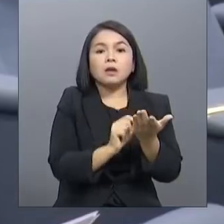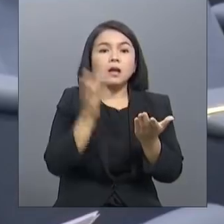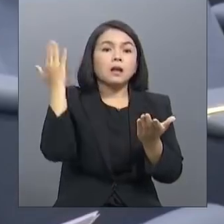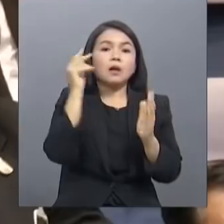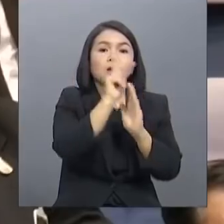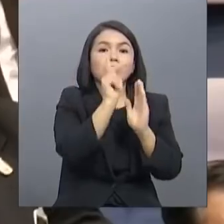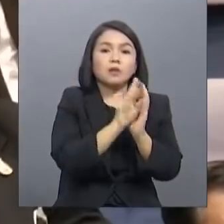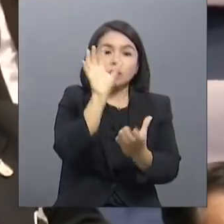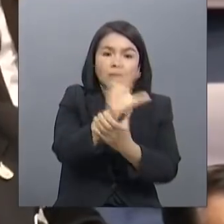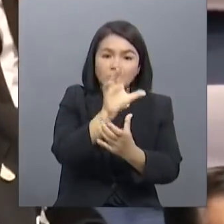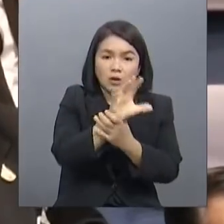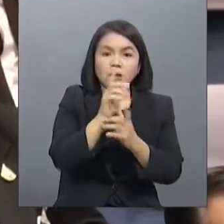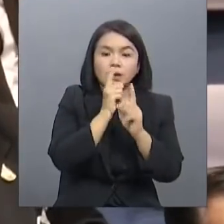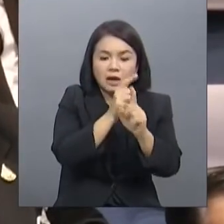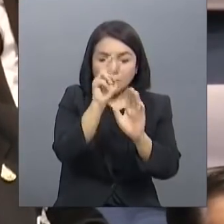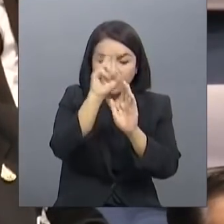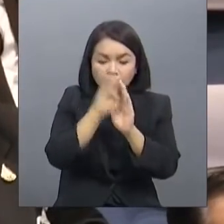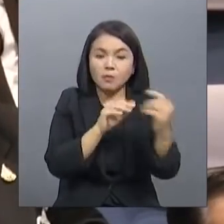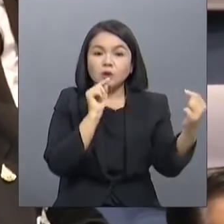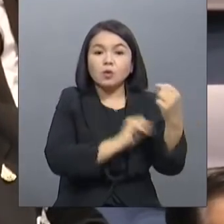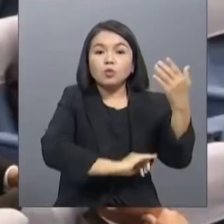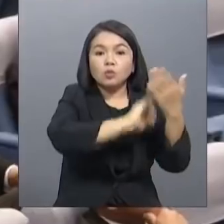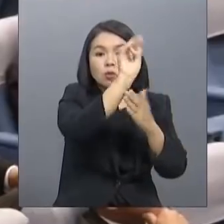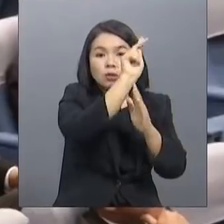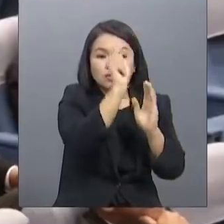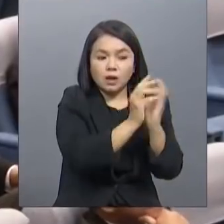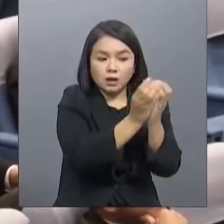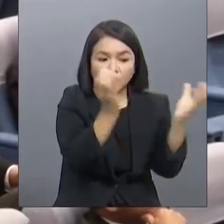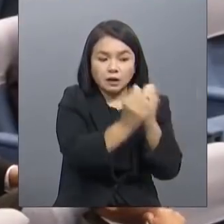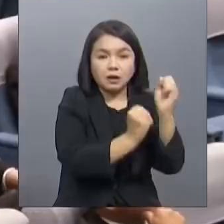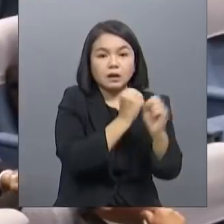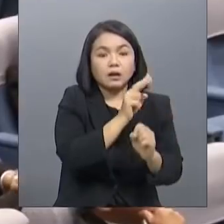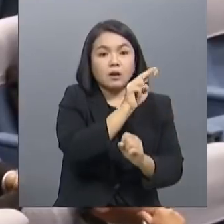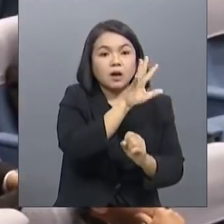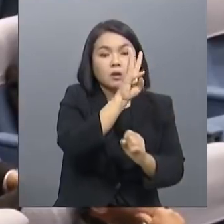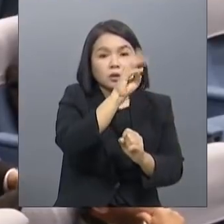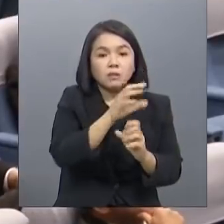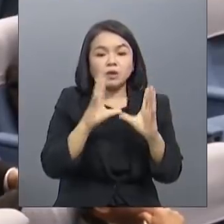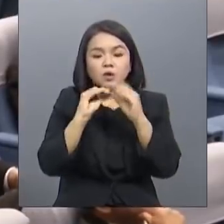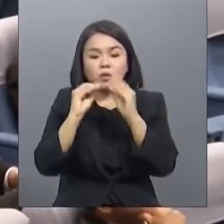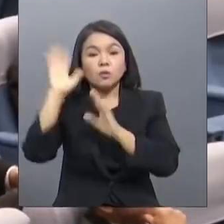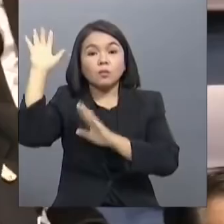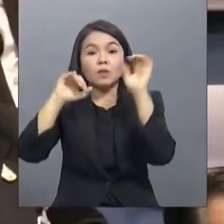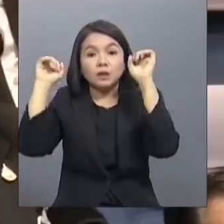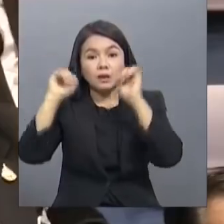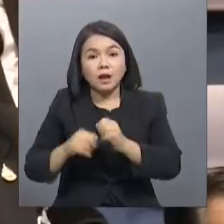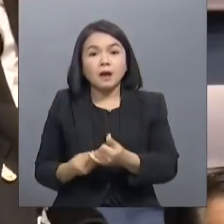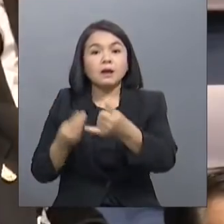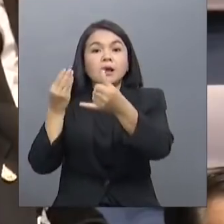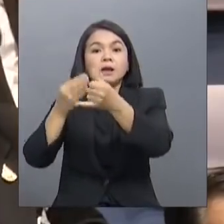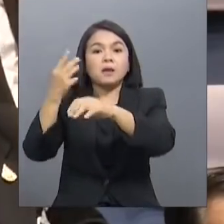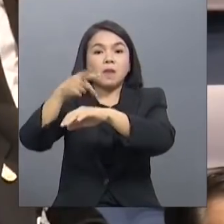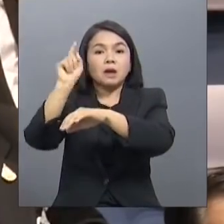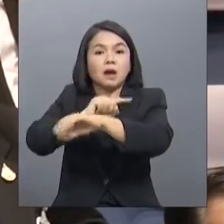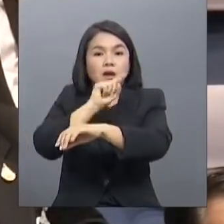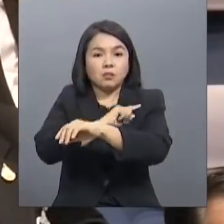องวุธิษภาให้สอดคร้องกับราฐธรรมนูลฉบบปี 2560ที่ประชมเหชอบให้อำนาจประทานวุธธสภาเป็ผู้พ